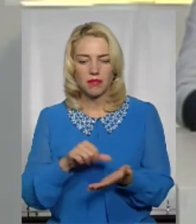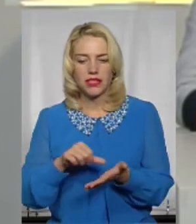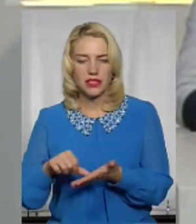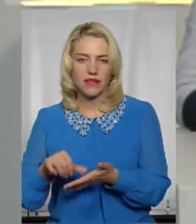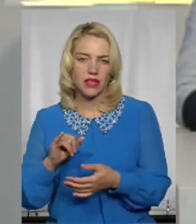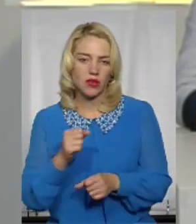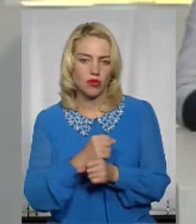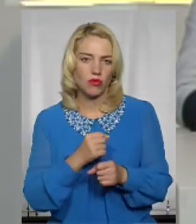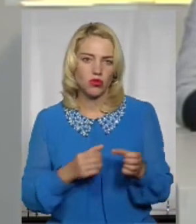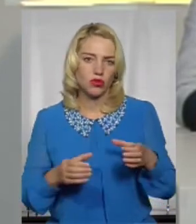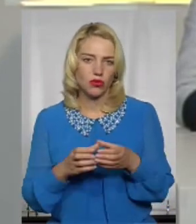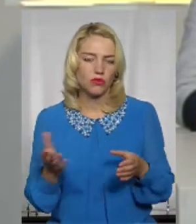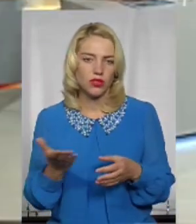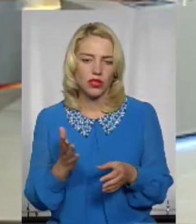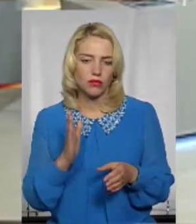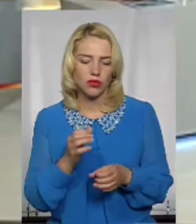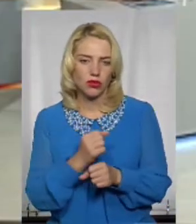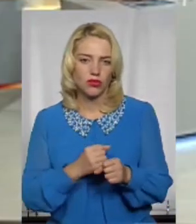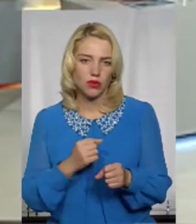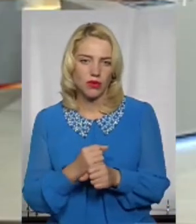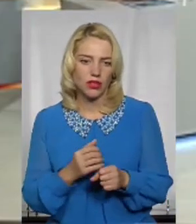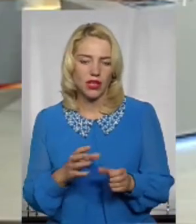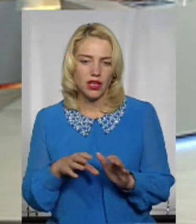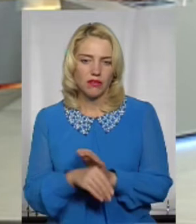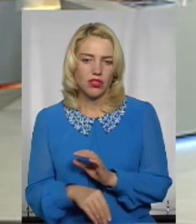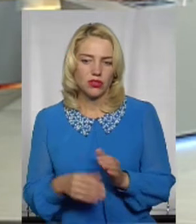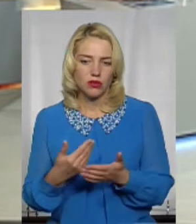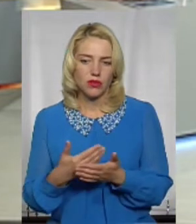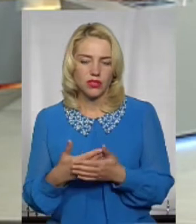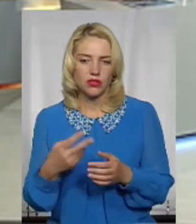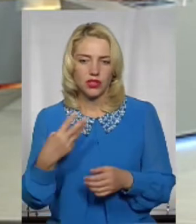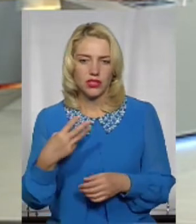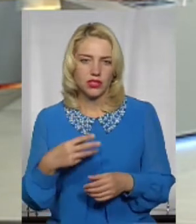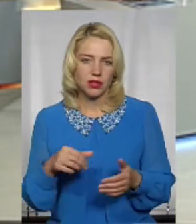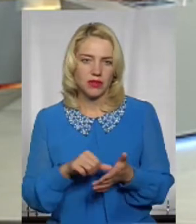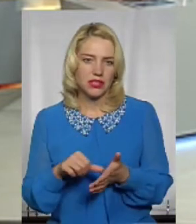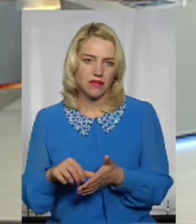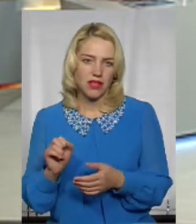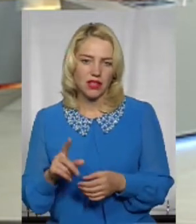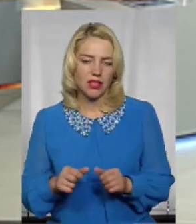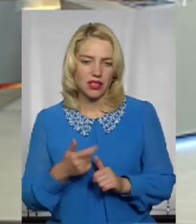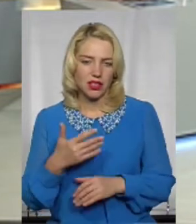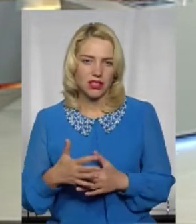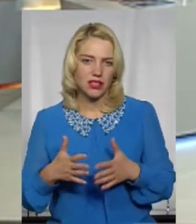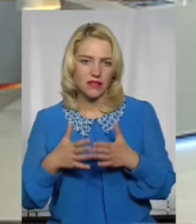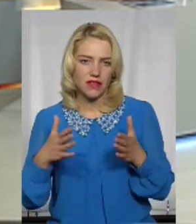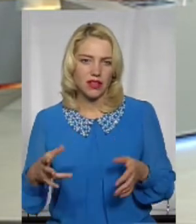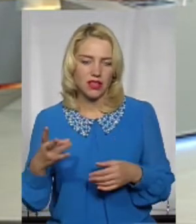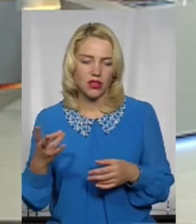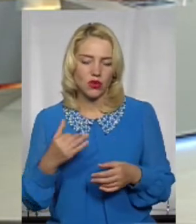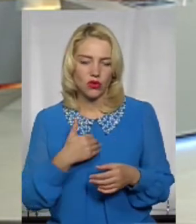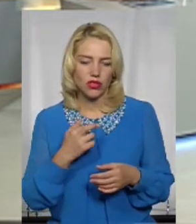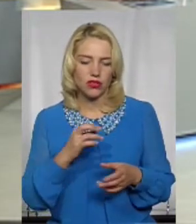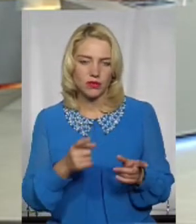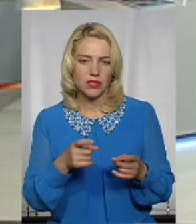в робочу групу, яка буде розробляти, ввійшло близько 30 представників, хоча кількість велика, але хотілося залучити